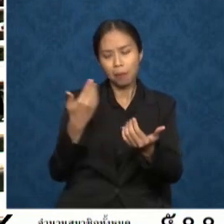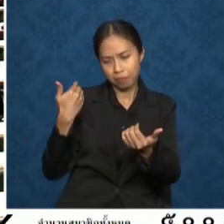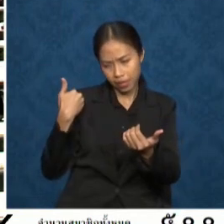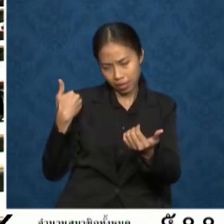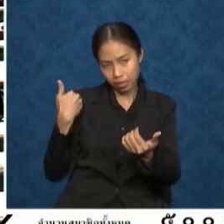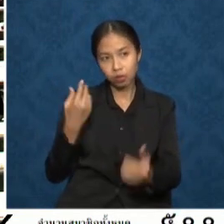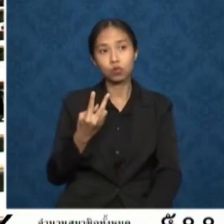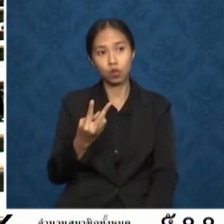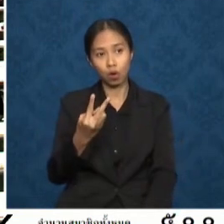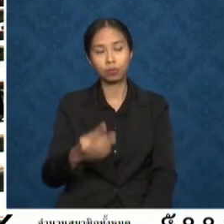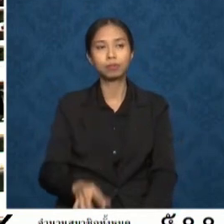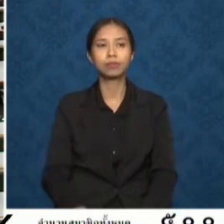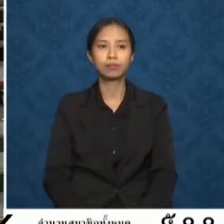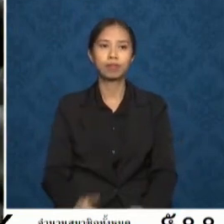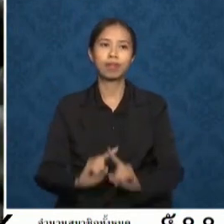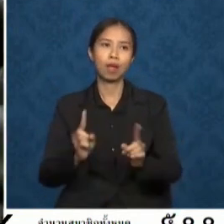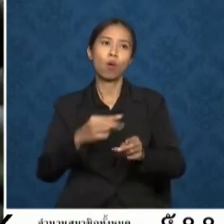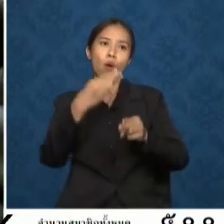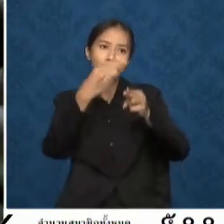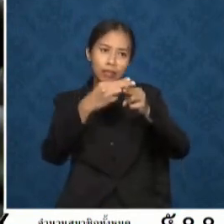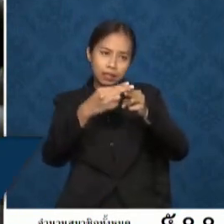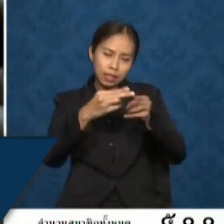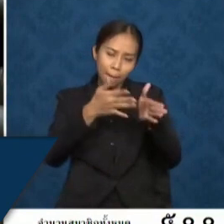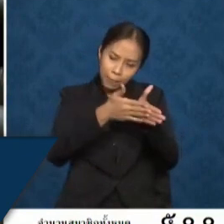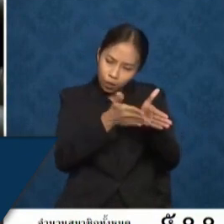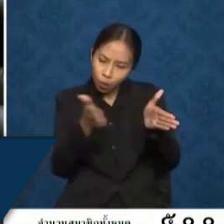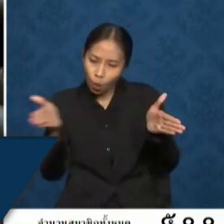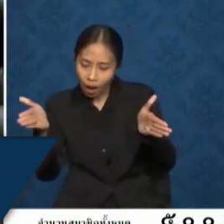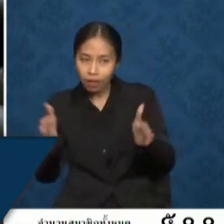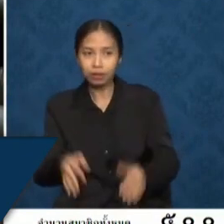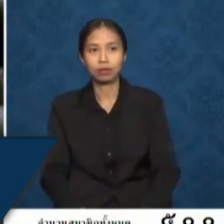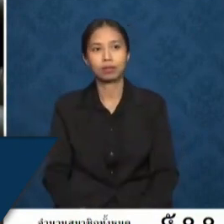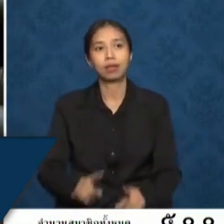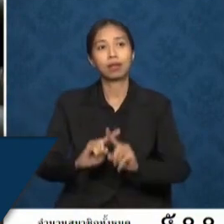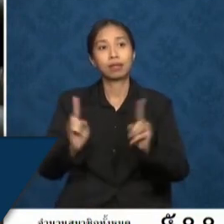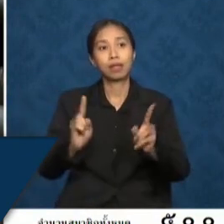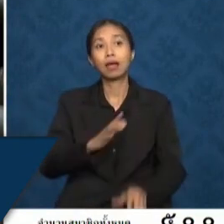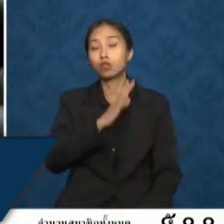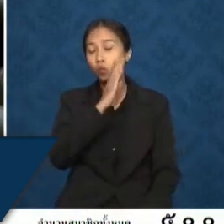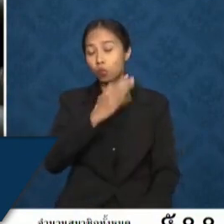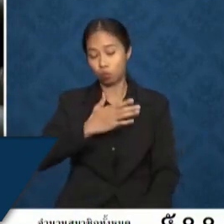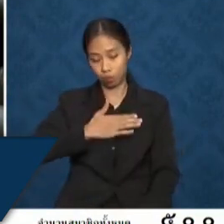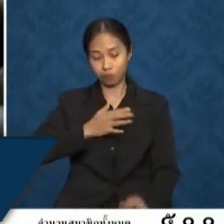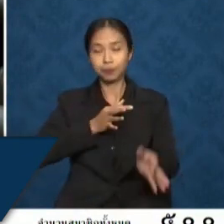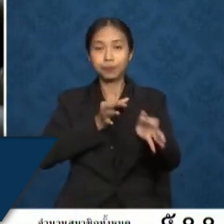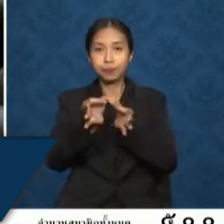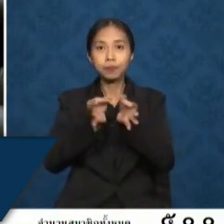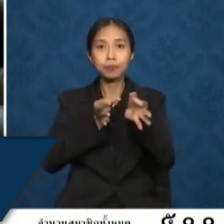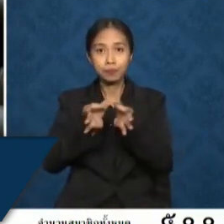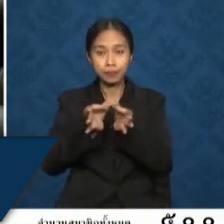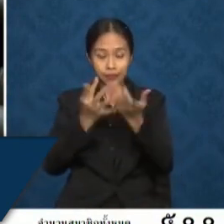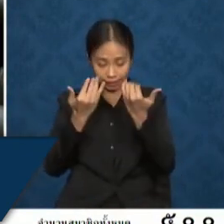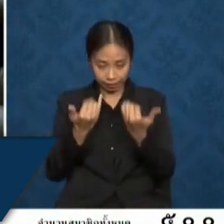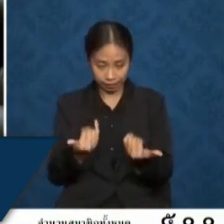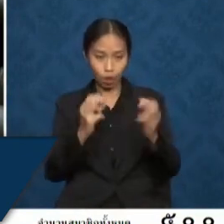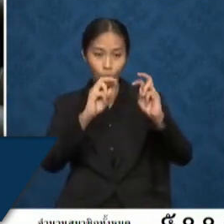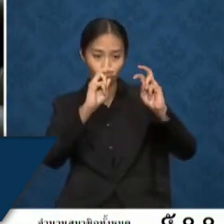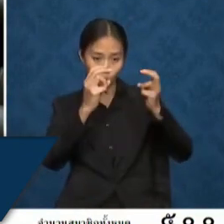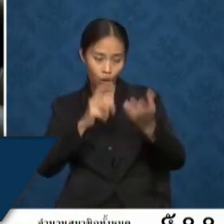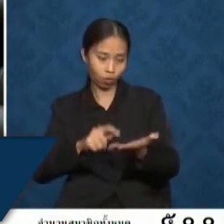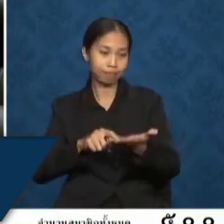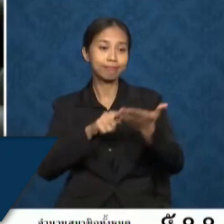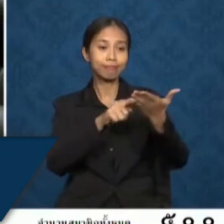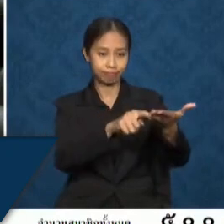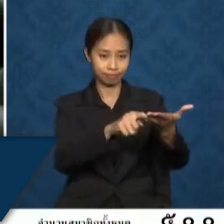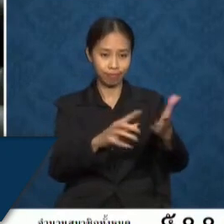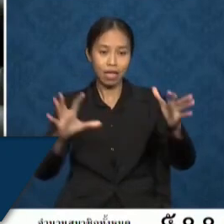ซึ่ได้ตงชื่อไ้อย่ finance ควผมจะให้อธิบายว่า ยะติที่เกี่ยวข้อง